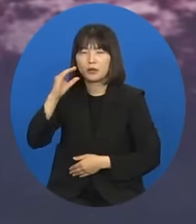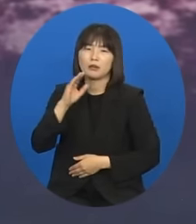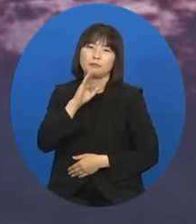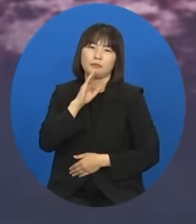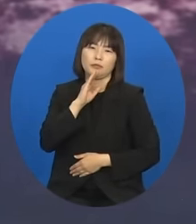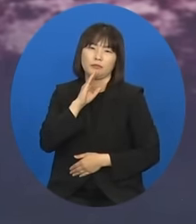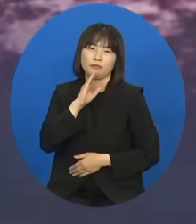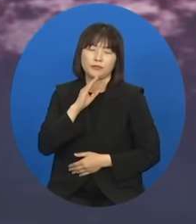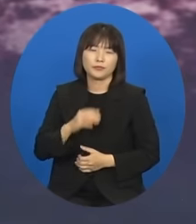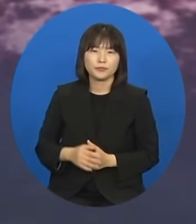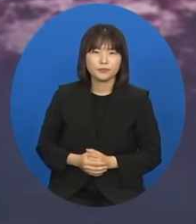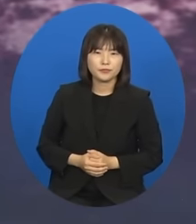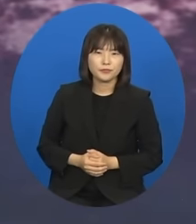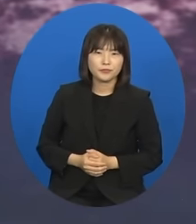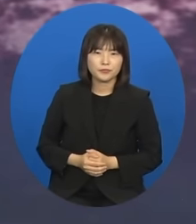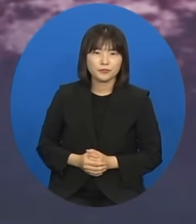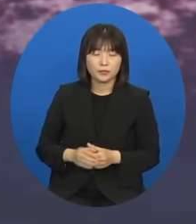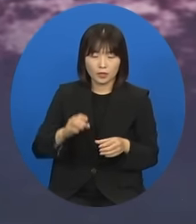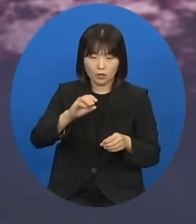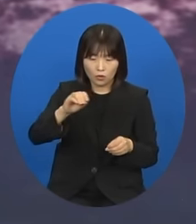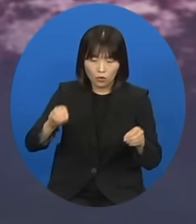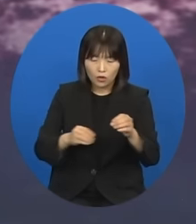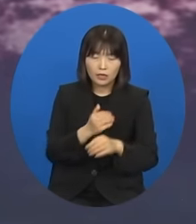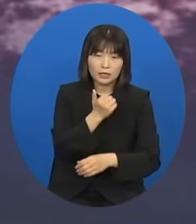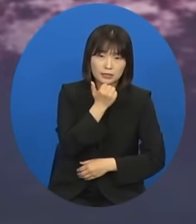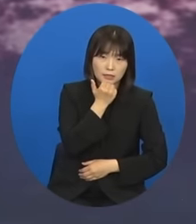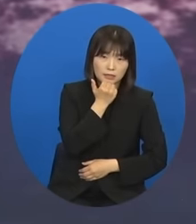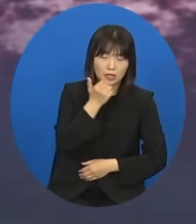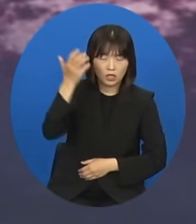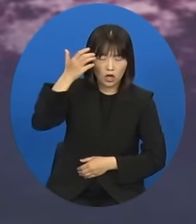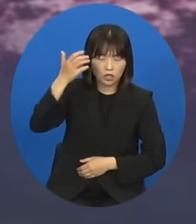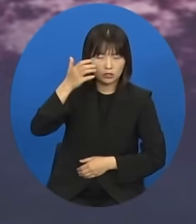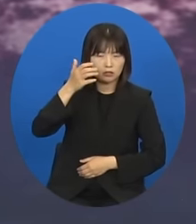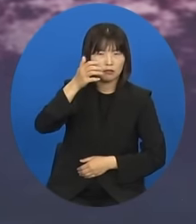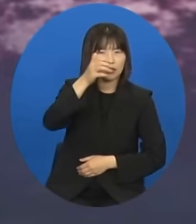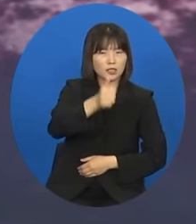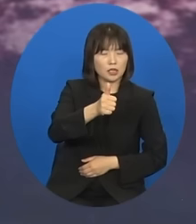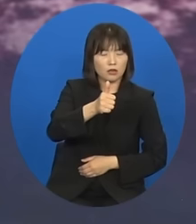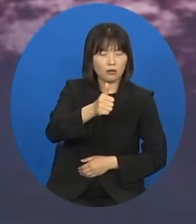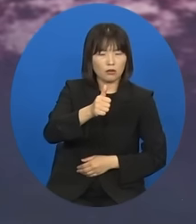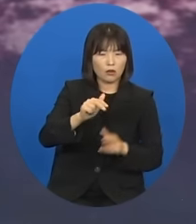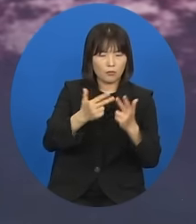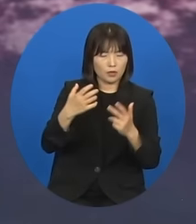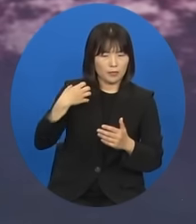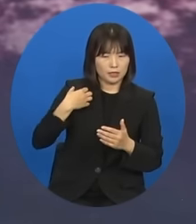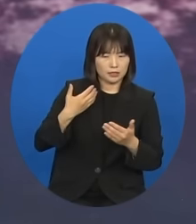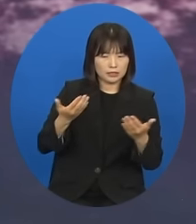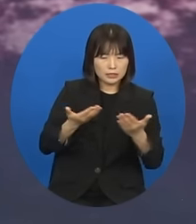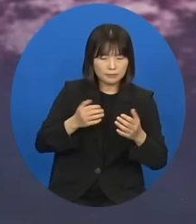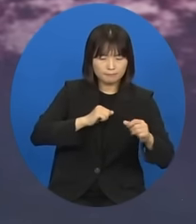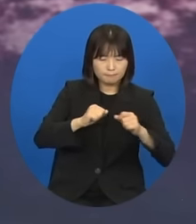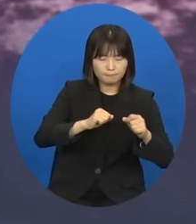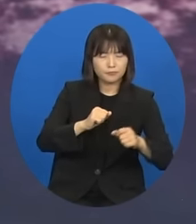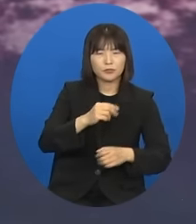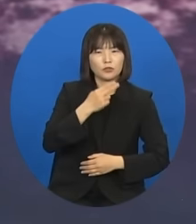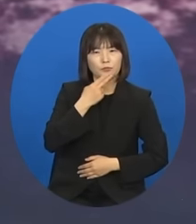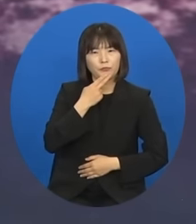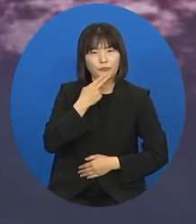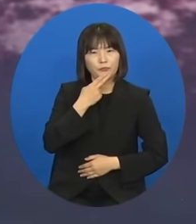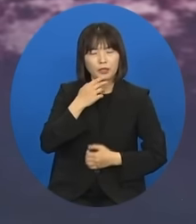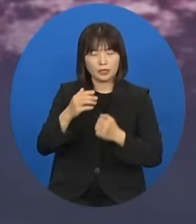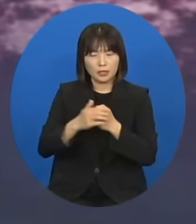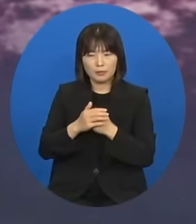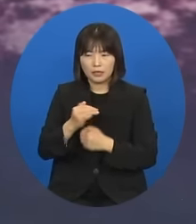맞어요 오히려 이삭은 영적 가장으로 자신이 해야할 일을 하지 않았습니다 그렇기 때문에 리브가가